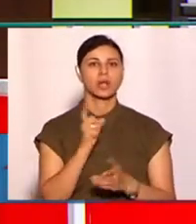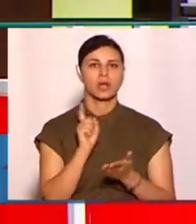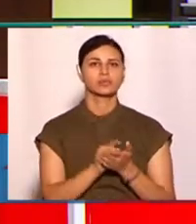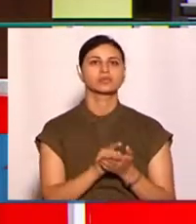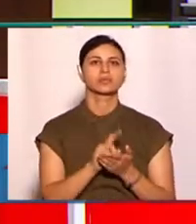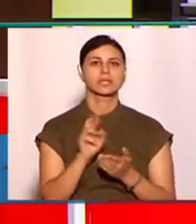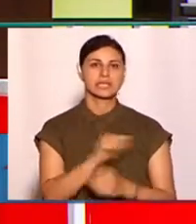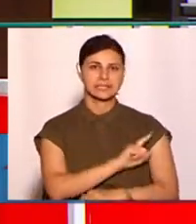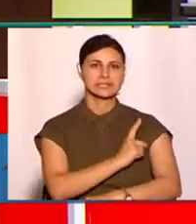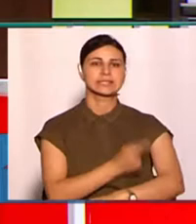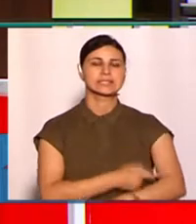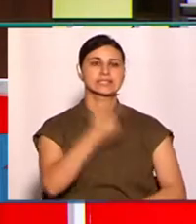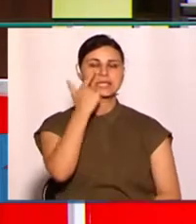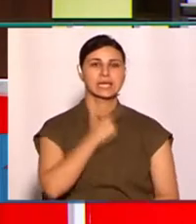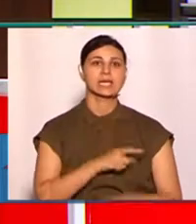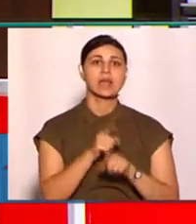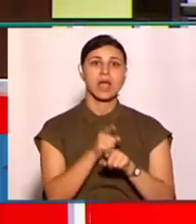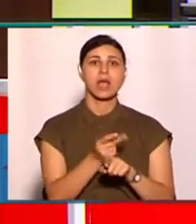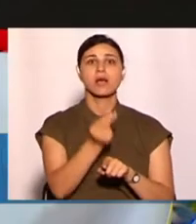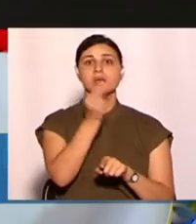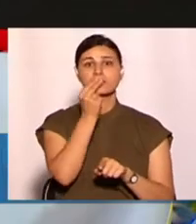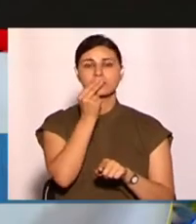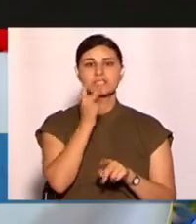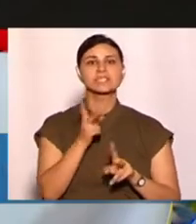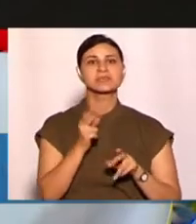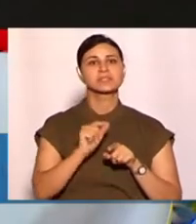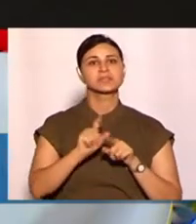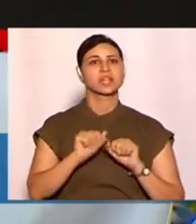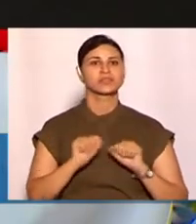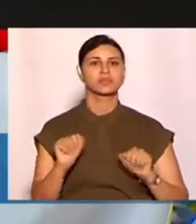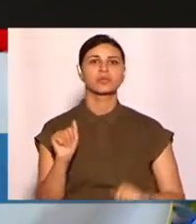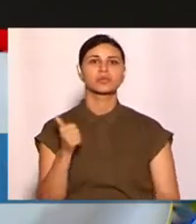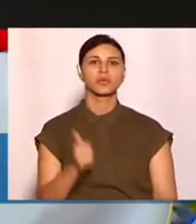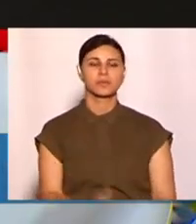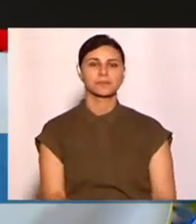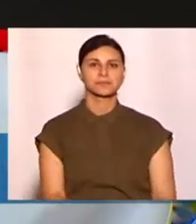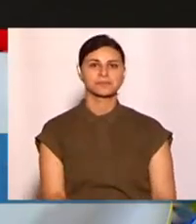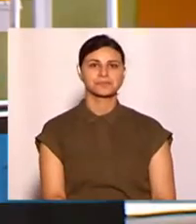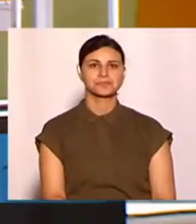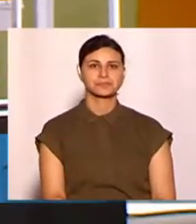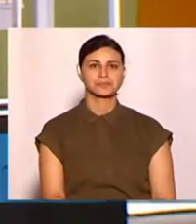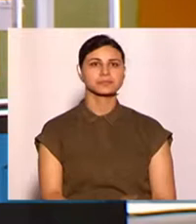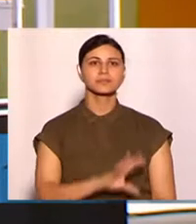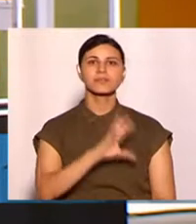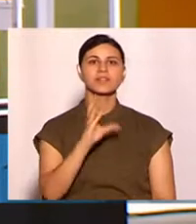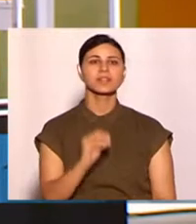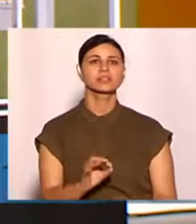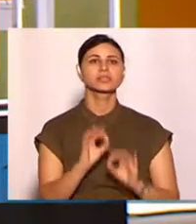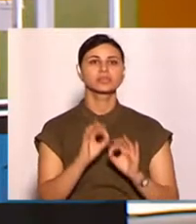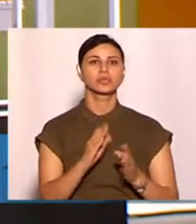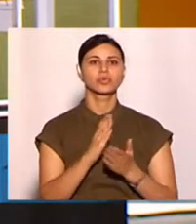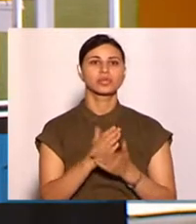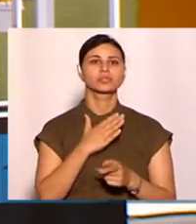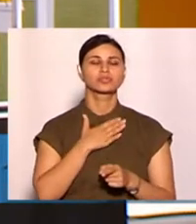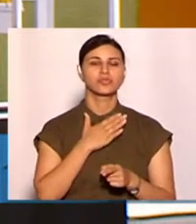სტატუსი და თანაც ამ ნივთიერებების დატვირთვით ხელი არ შეუწყოთ სიმსივნურ პროცესებს. ყველაზე სწორი გადაწყვეტილება შევაფასოთ ორგანიზმის